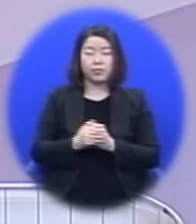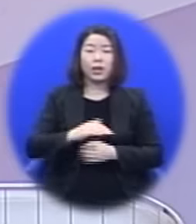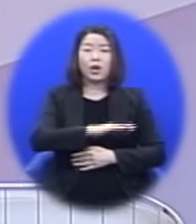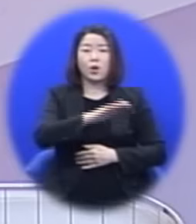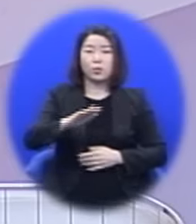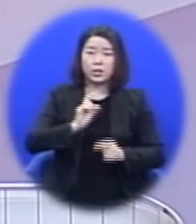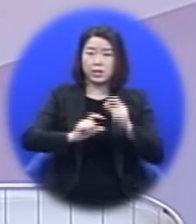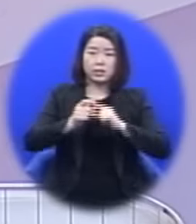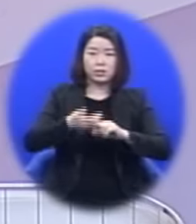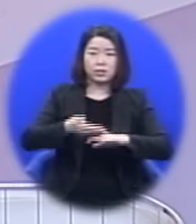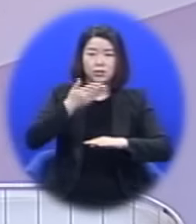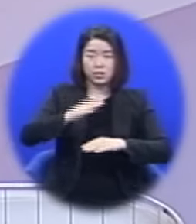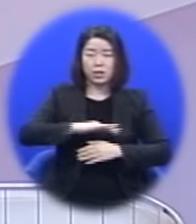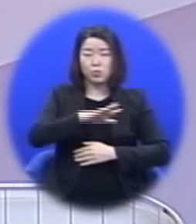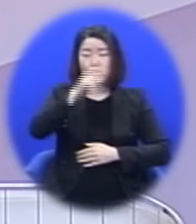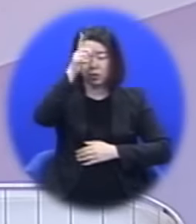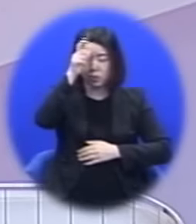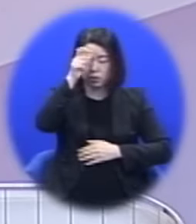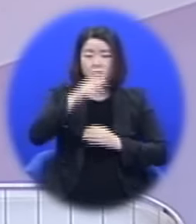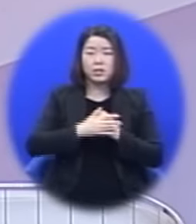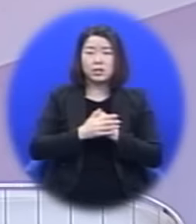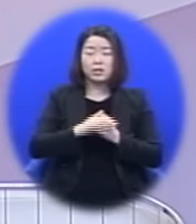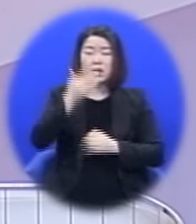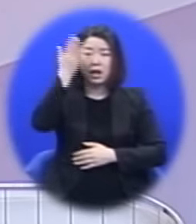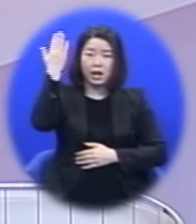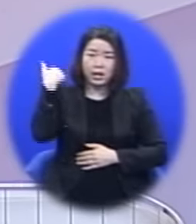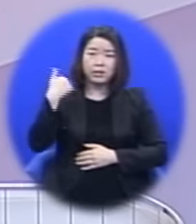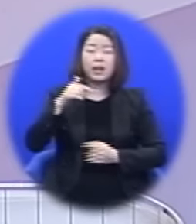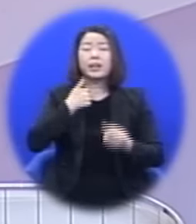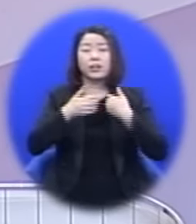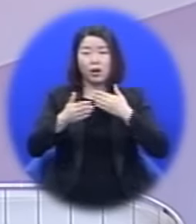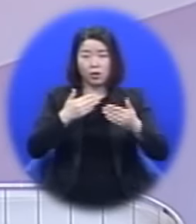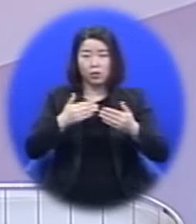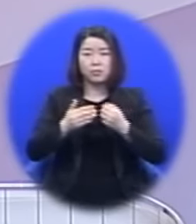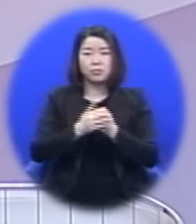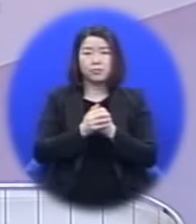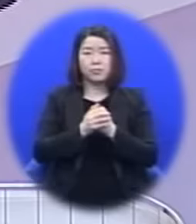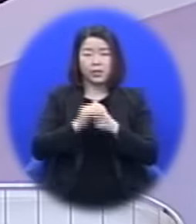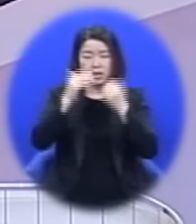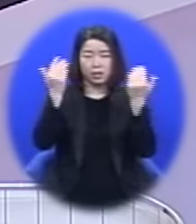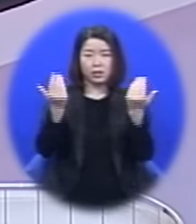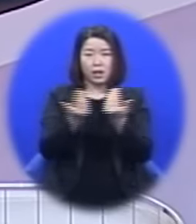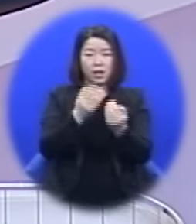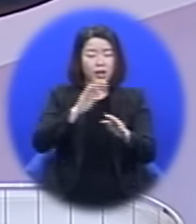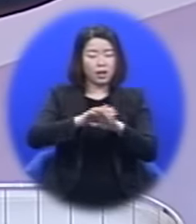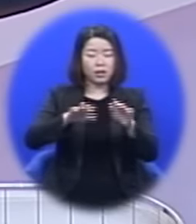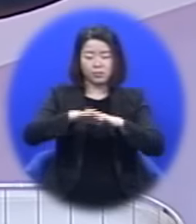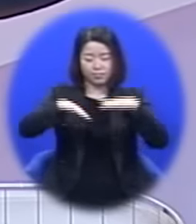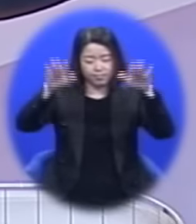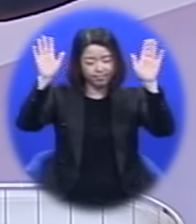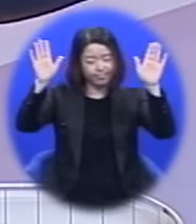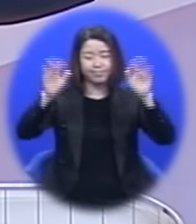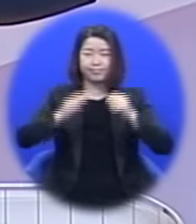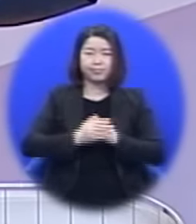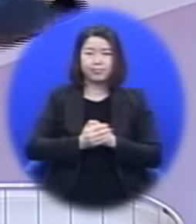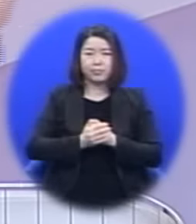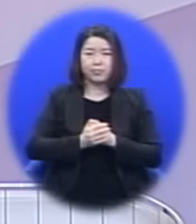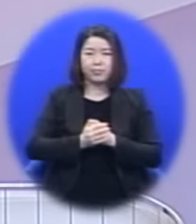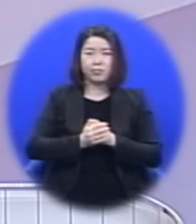우리는 더 이상 우리의 고집, 그동안의 경험 다 두 손 들었습니다.